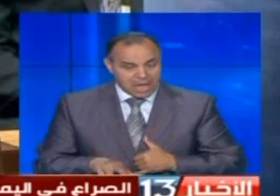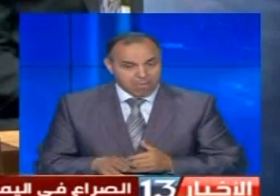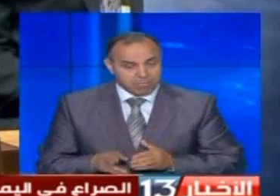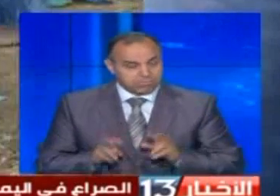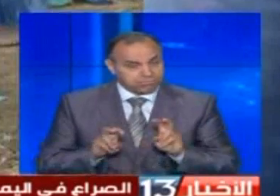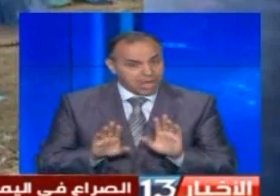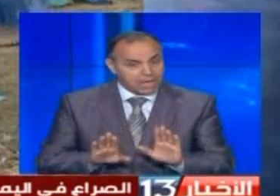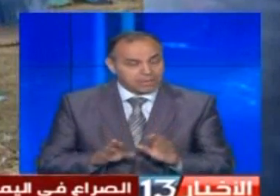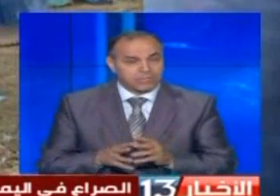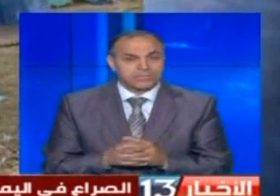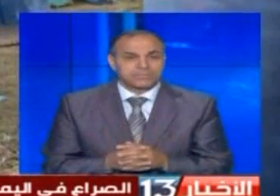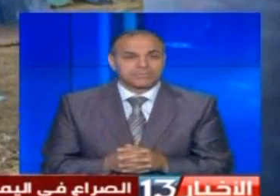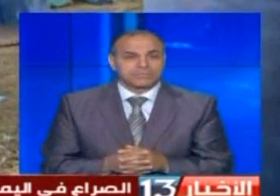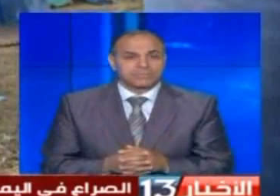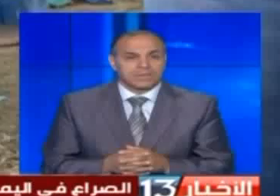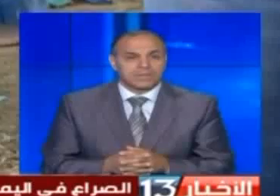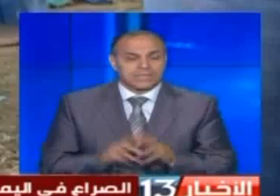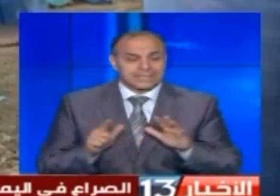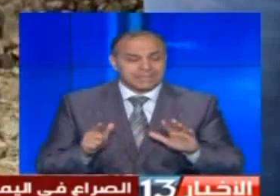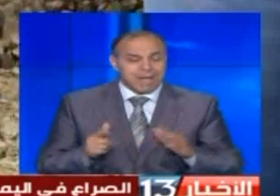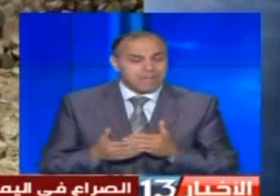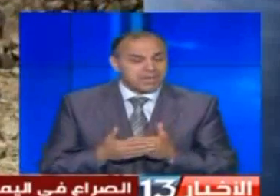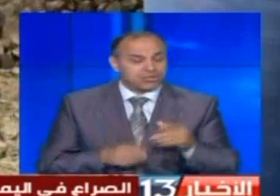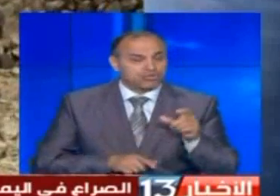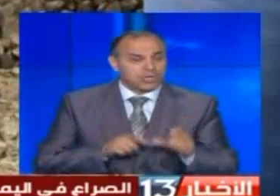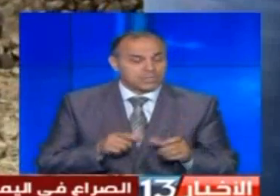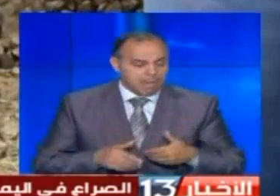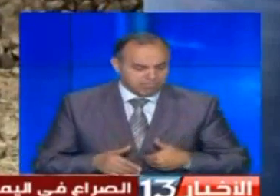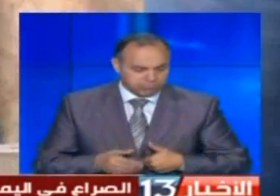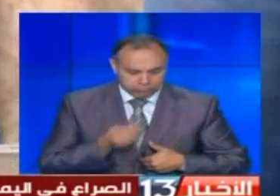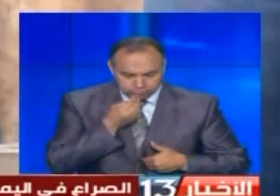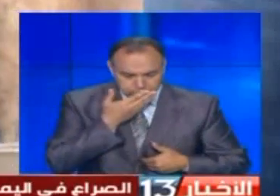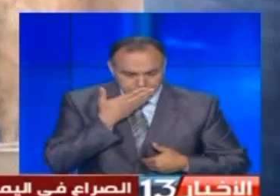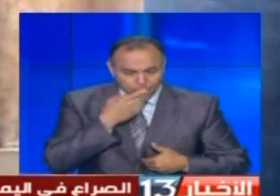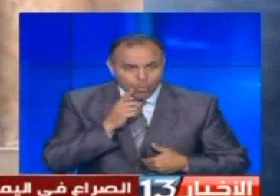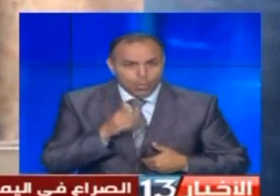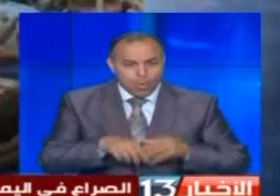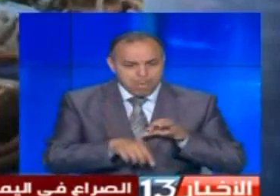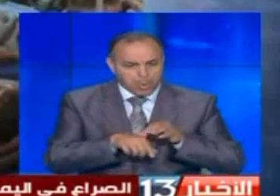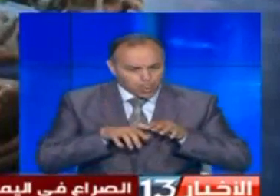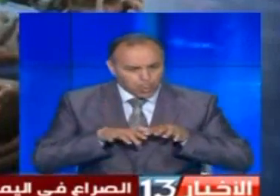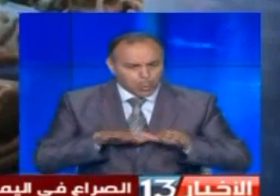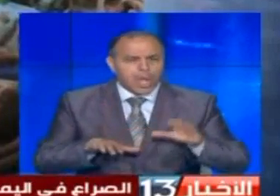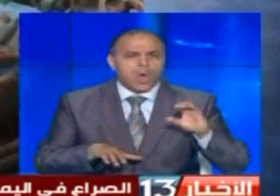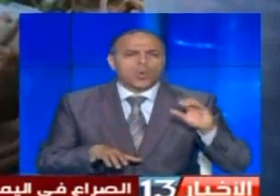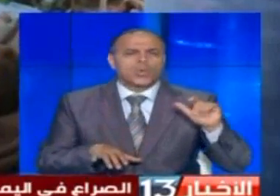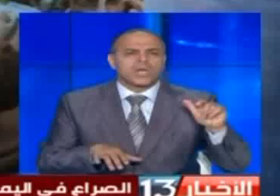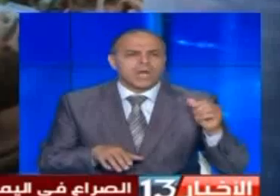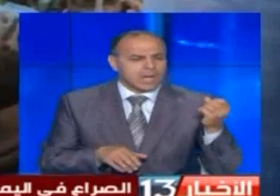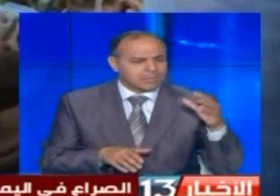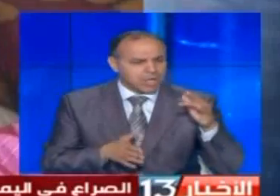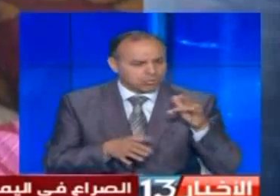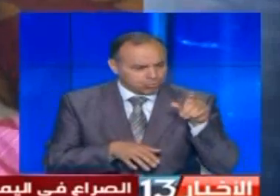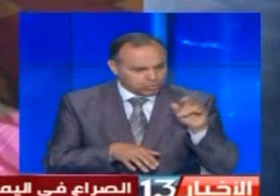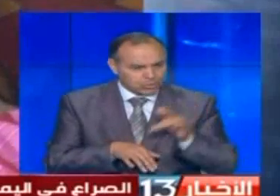البقاء. ويعاني 7 ملايين شخص تقريبا من المجاعة، فيما أدى تفشي وباء الكوليرا إلى مقتل